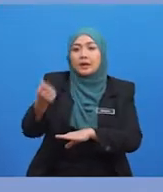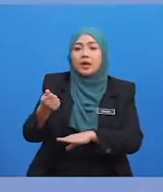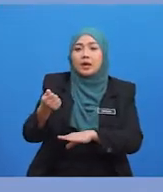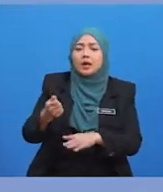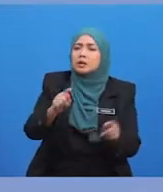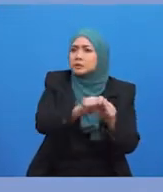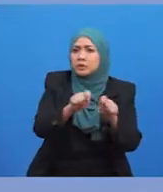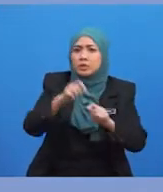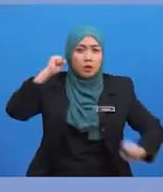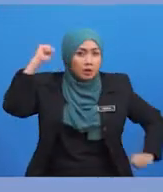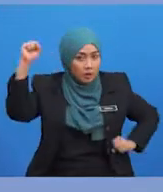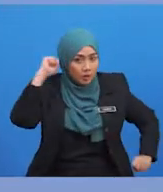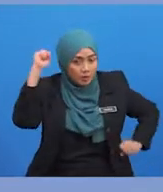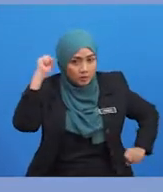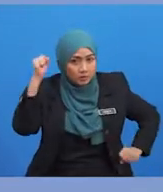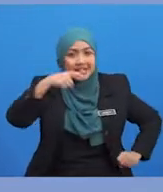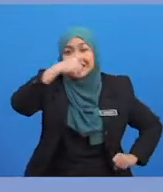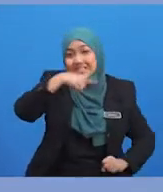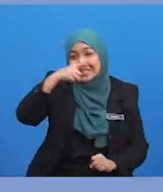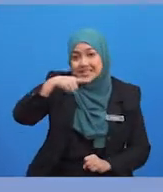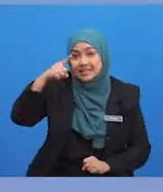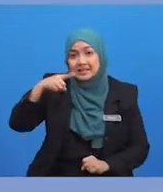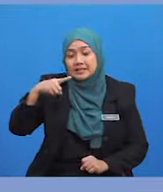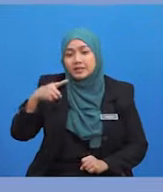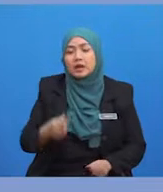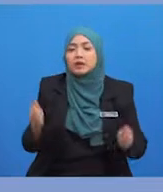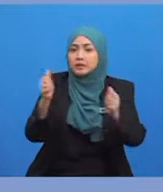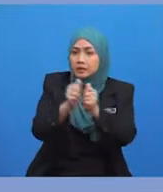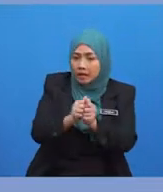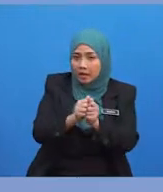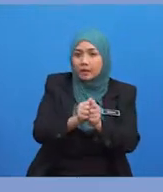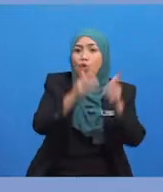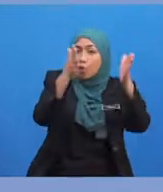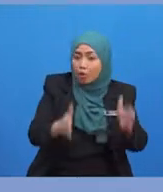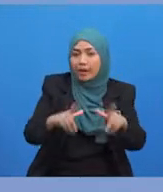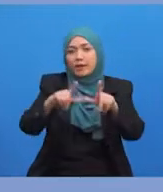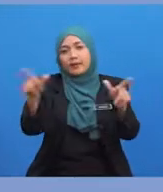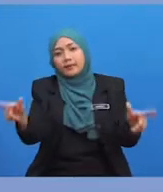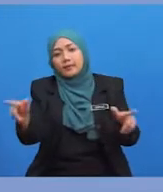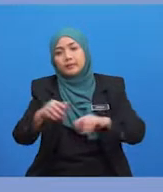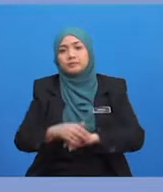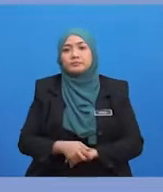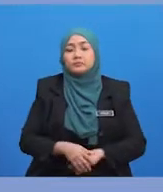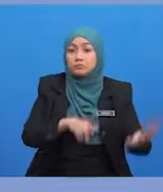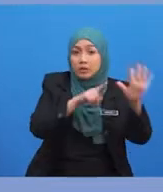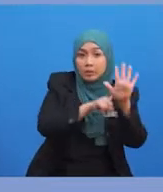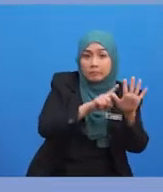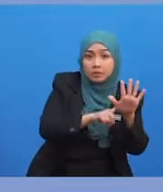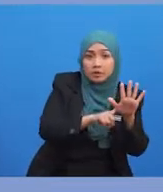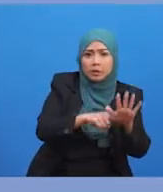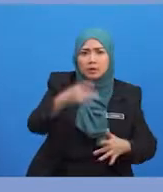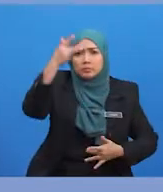tuala, berus gigi dengan pesakit-pesakit yang lain. Pesakit yang menghidap penyakit